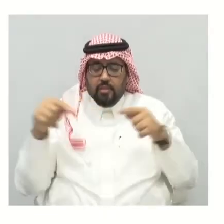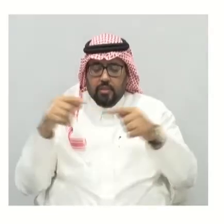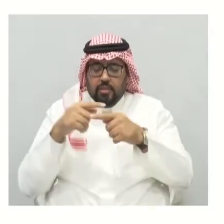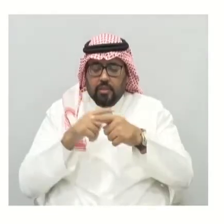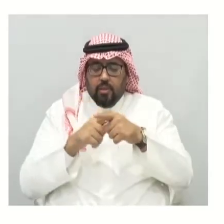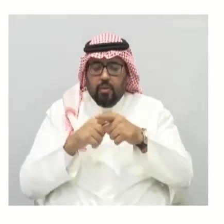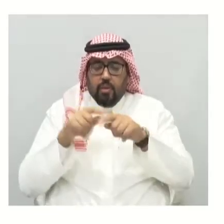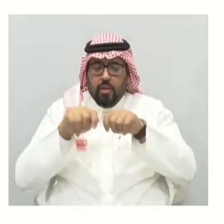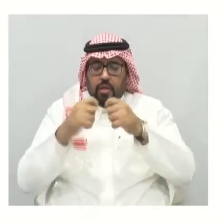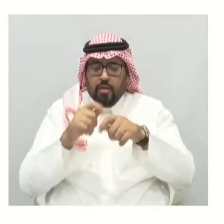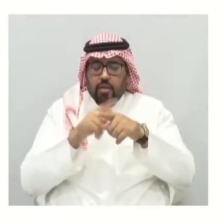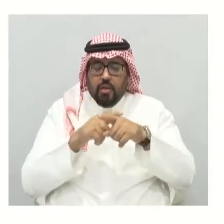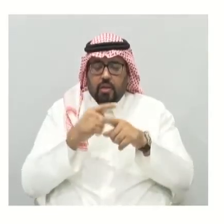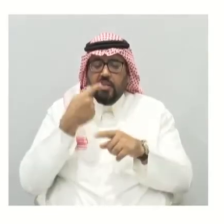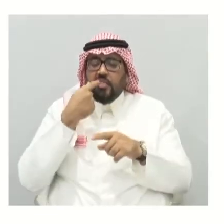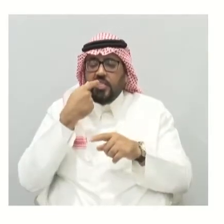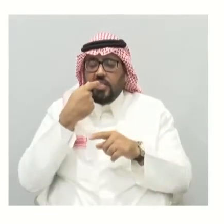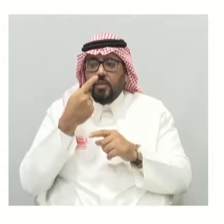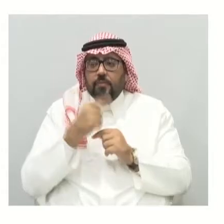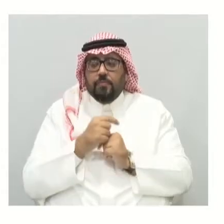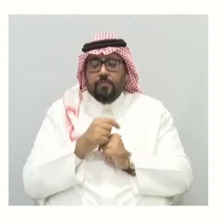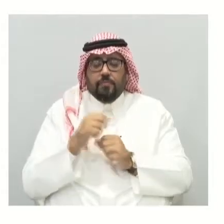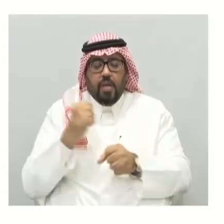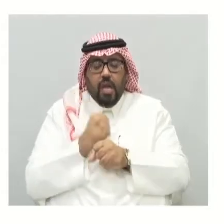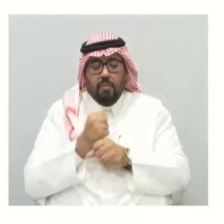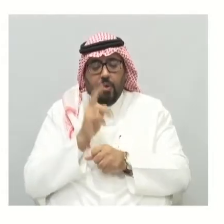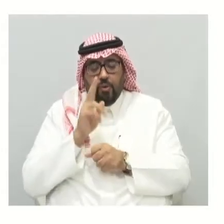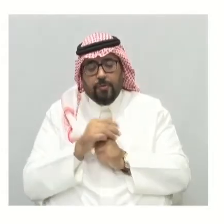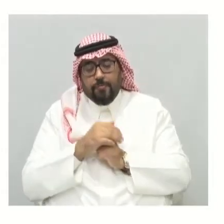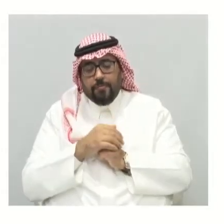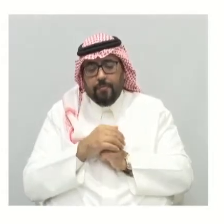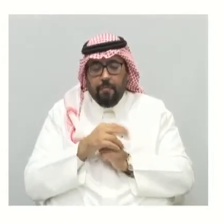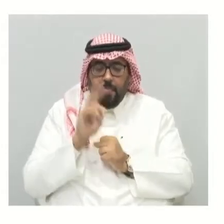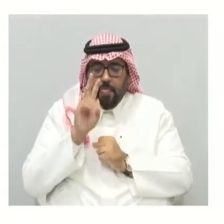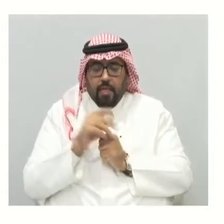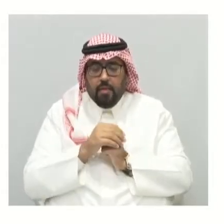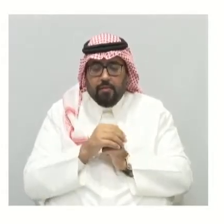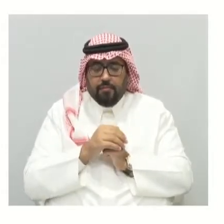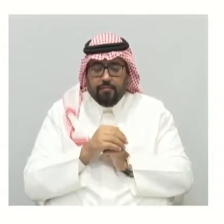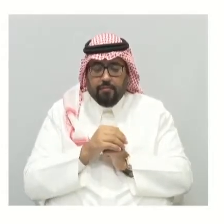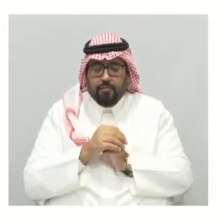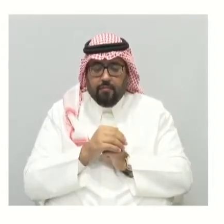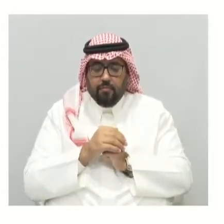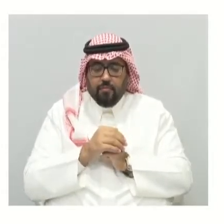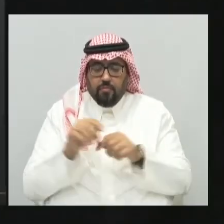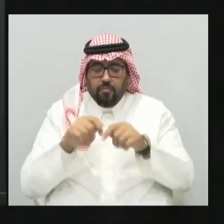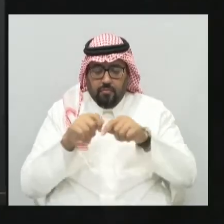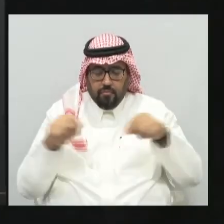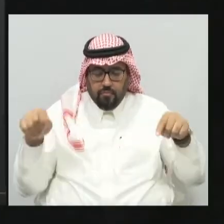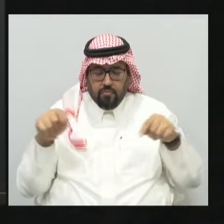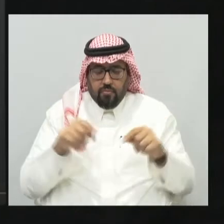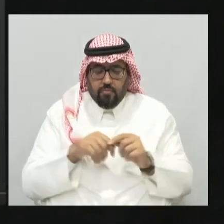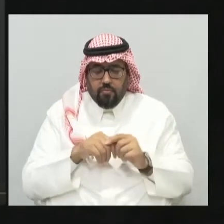عود اسنان مثلا يكفينا طيب شو بنسوي بالتجربه تعالوا نشوف يقول اقيس